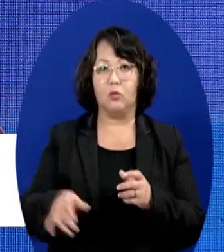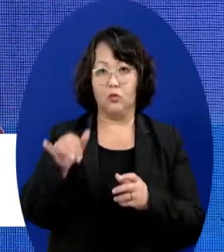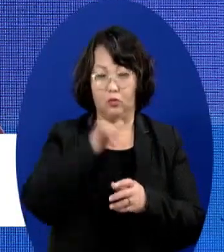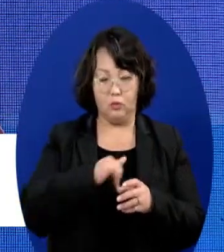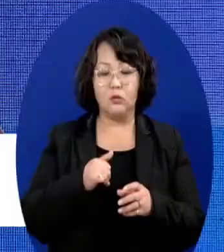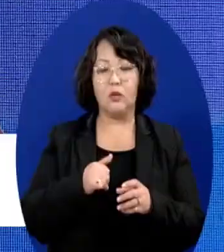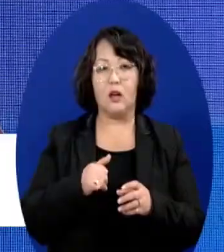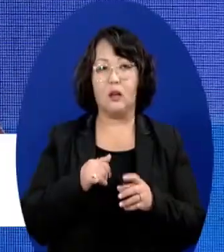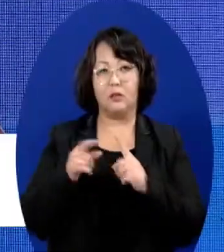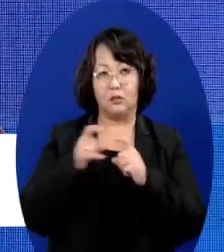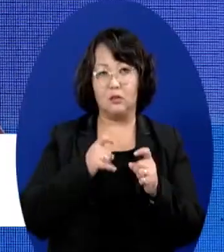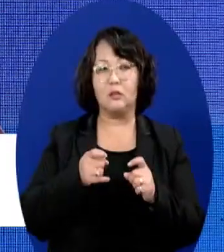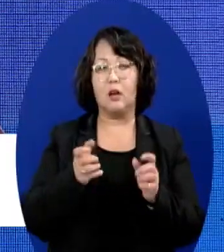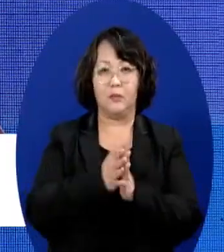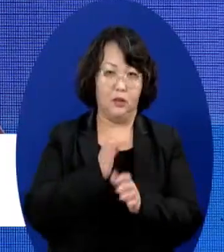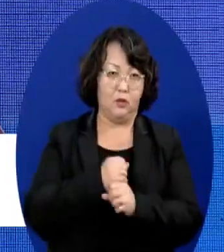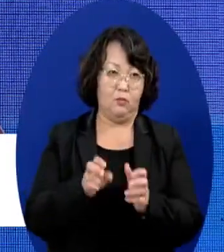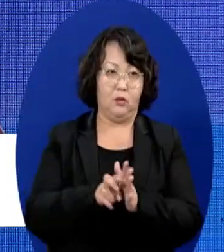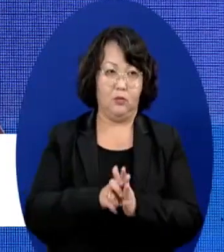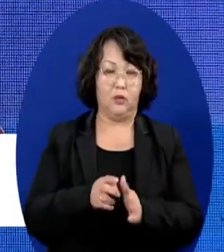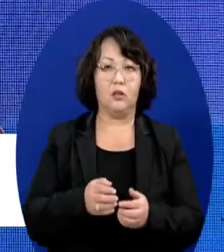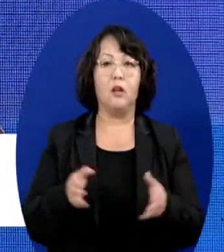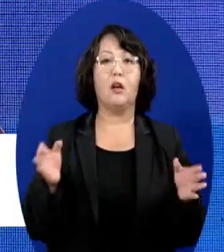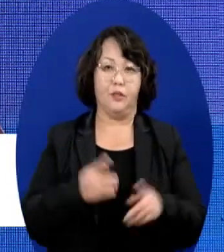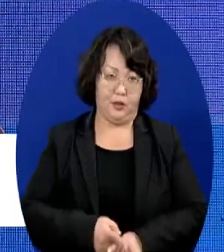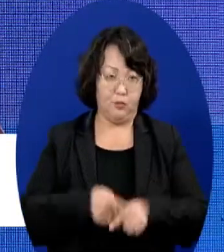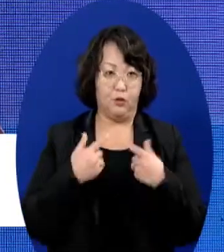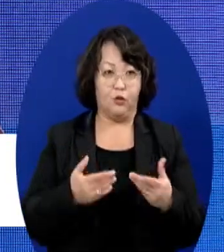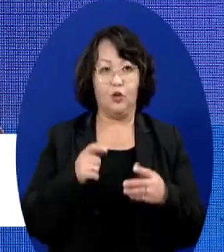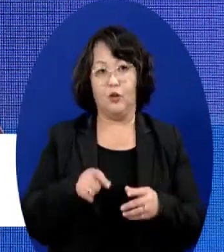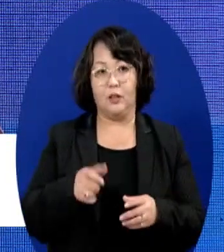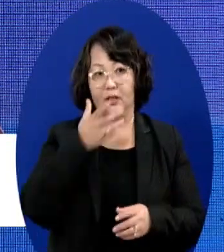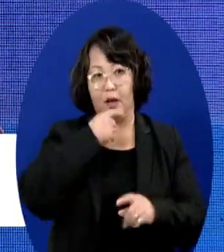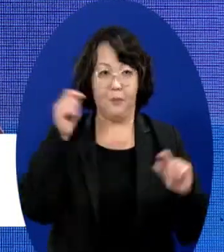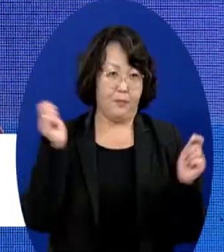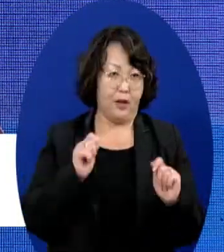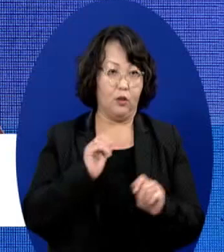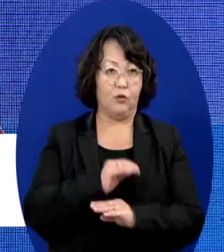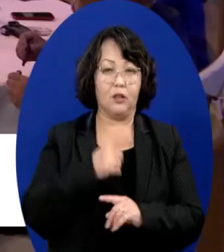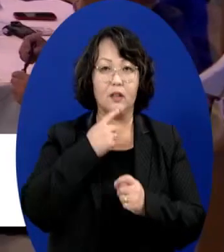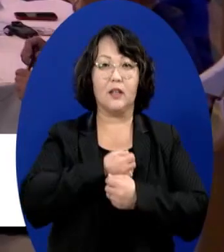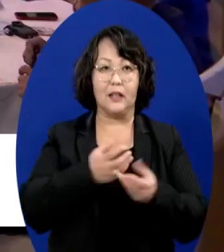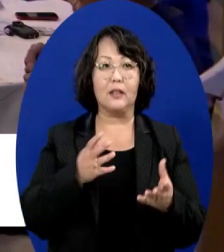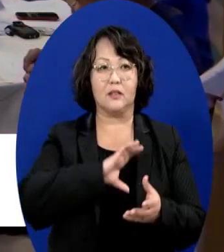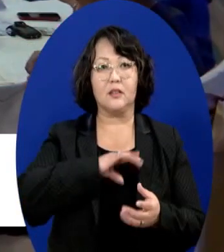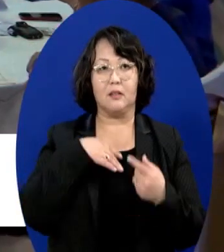хүрээнд хамтран ажиллах боломж болцоог нээж өгснэйг өнөөдрийн энэ сайхан баярын өдөр хэлэхэд таатай байна.